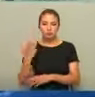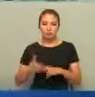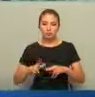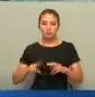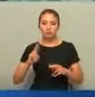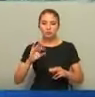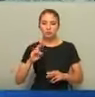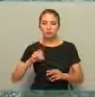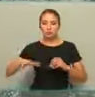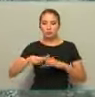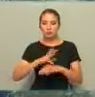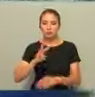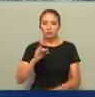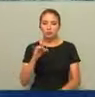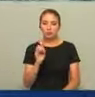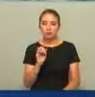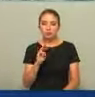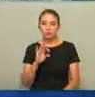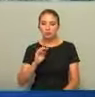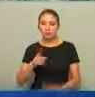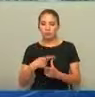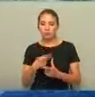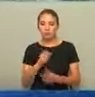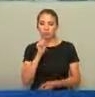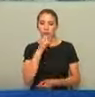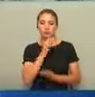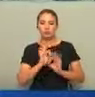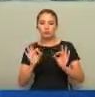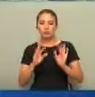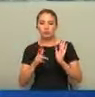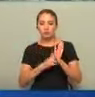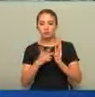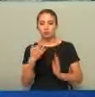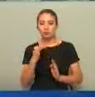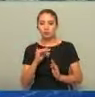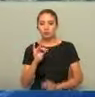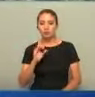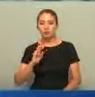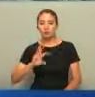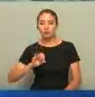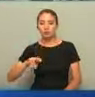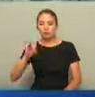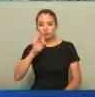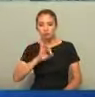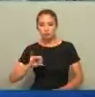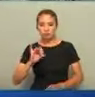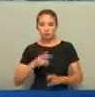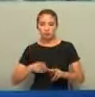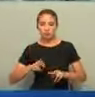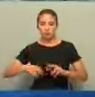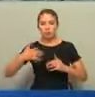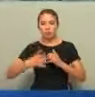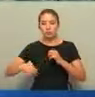қарнақтық тұрғындар мәжіре тұт деп атайды. Ақсақалдардың айтуынша 8-ші ғасырда ислам дінін Орта Азия елдеріне